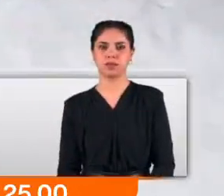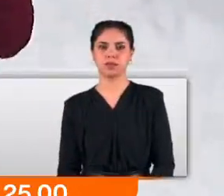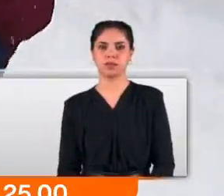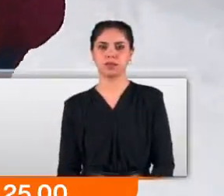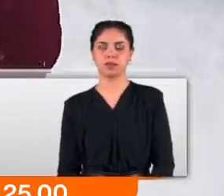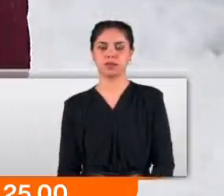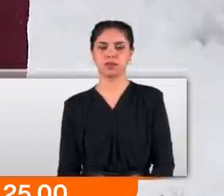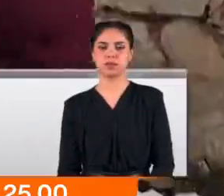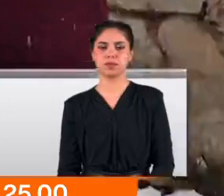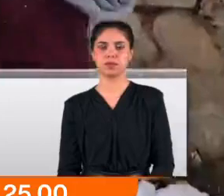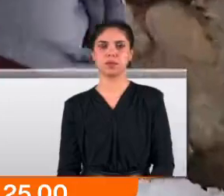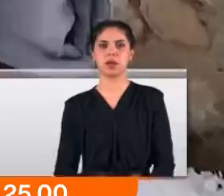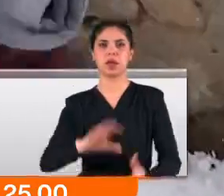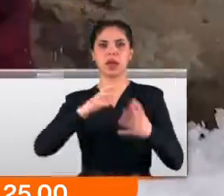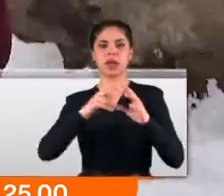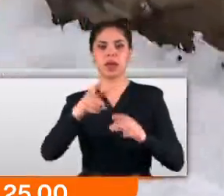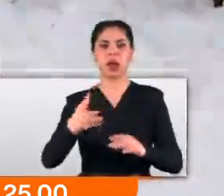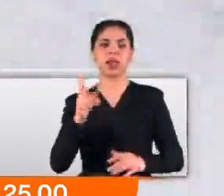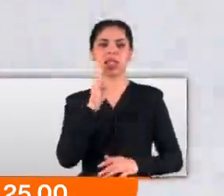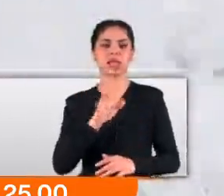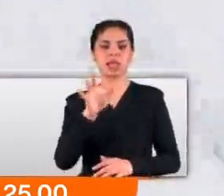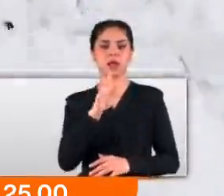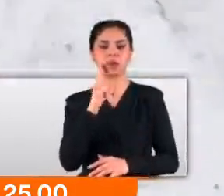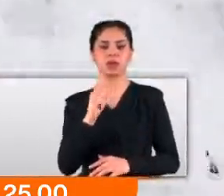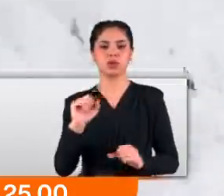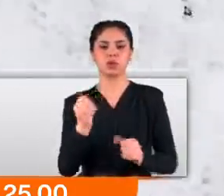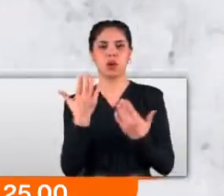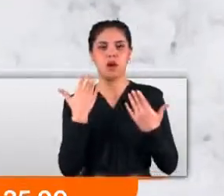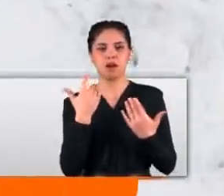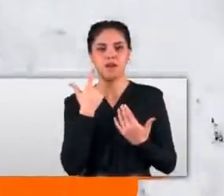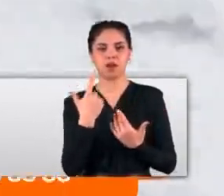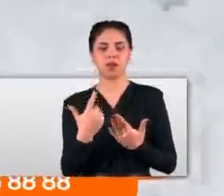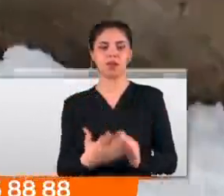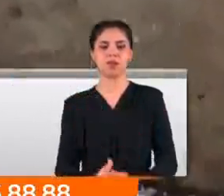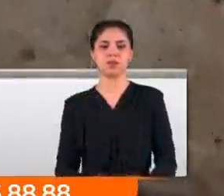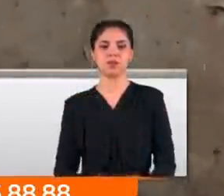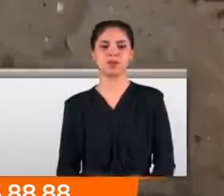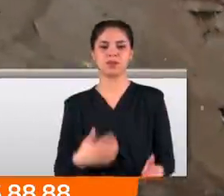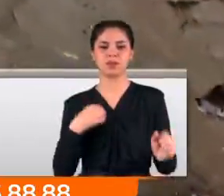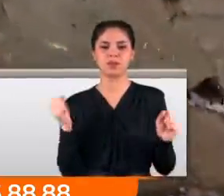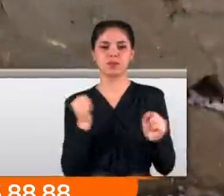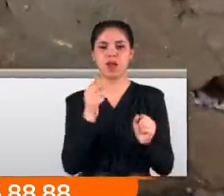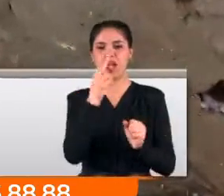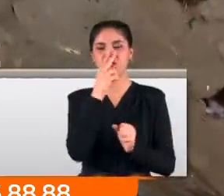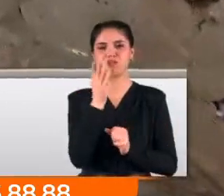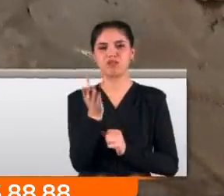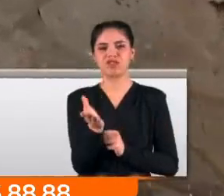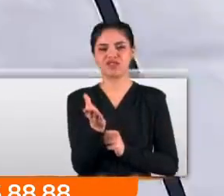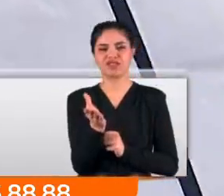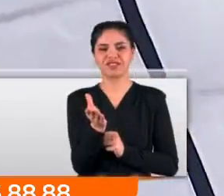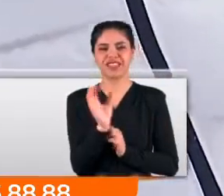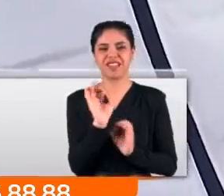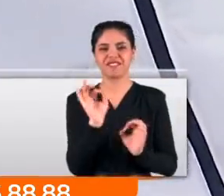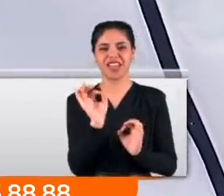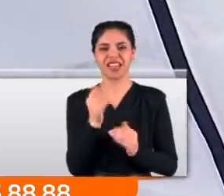Kapının önünü temizliyorum. Donmuşsun sen ya. Yok, soğuk değil. Soğuk değil mi? Donduk biz ya, alışmışsın sen. Evet,